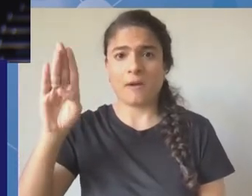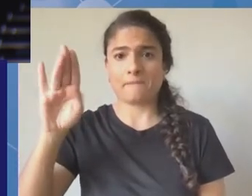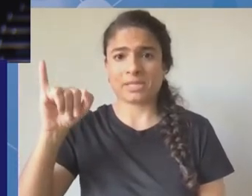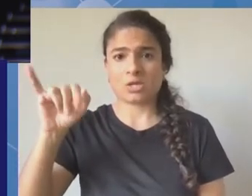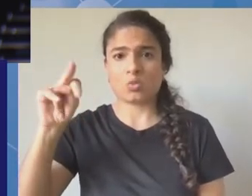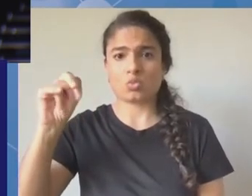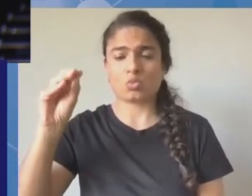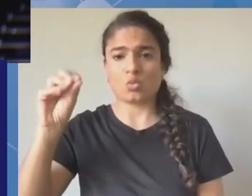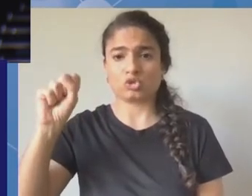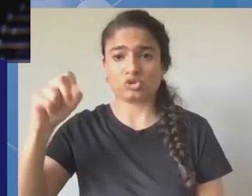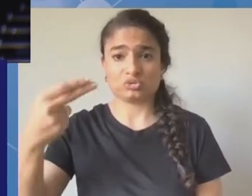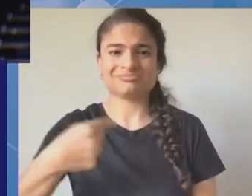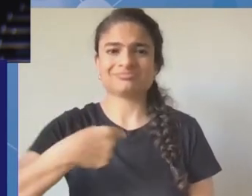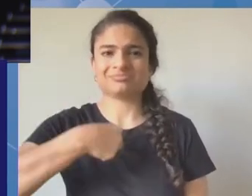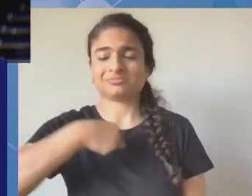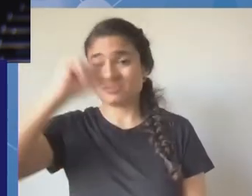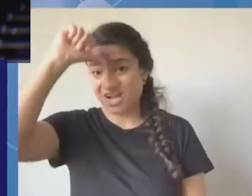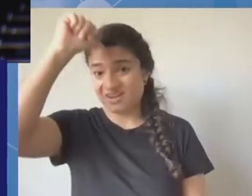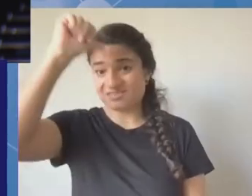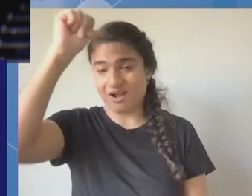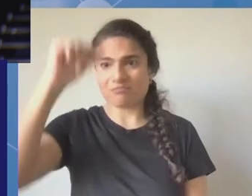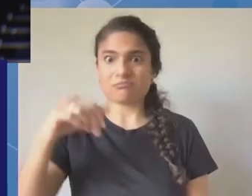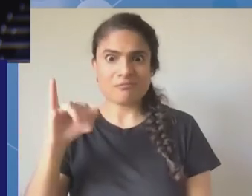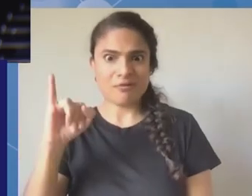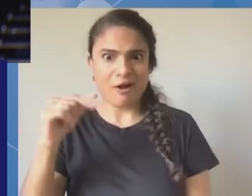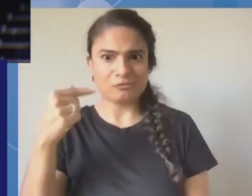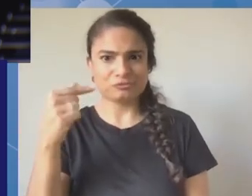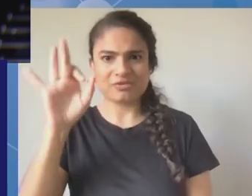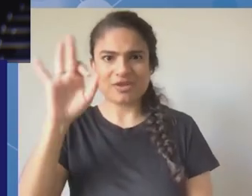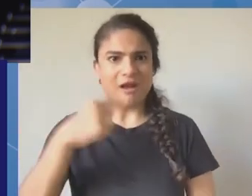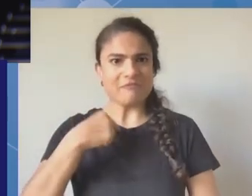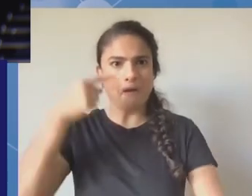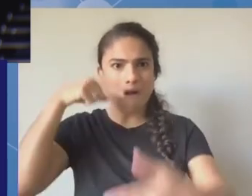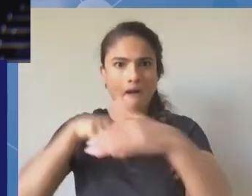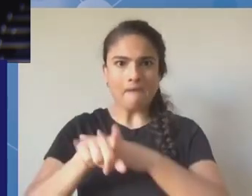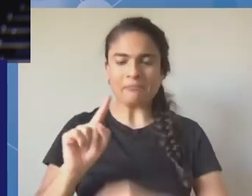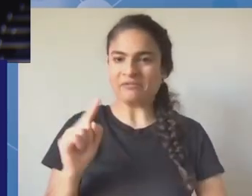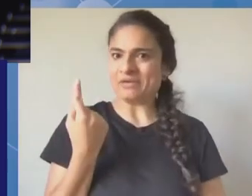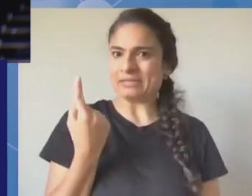我的名字叫Abhinash教授，这是我的第一次参加